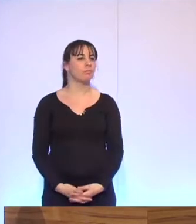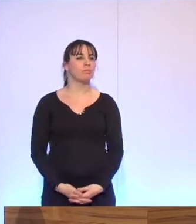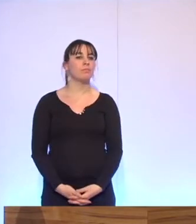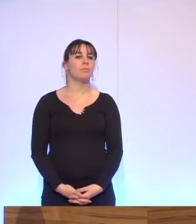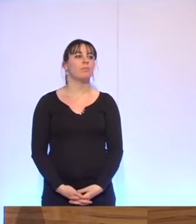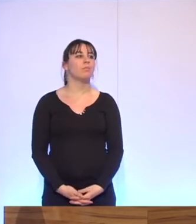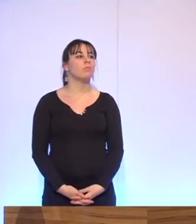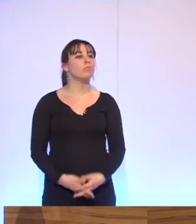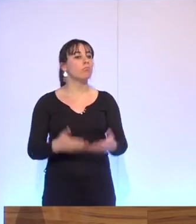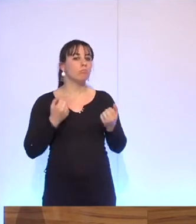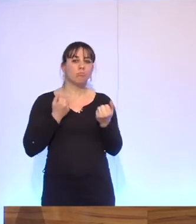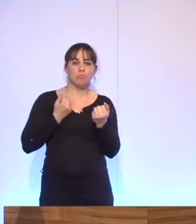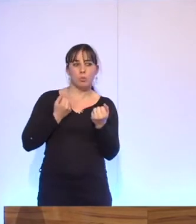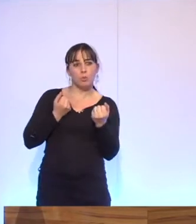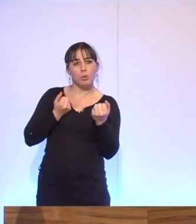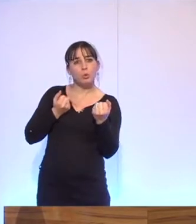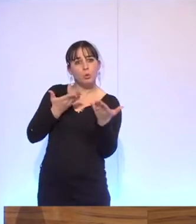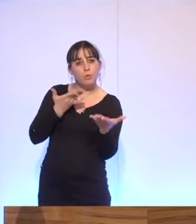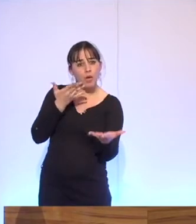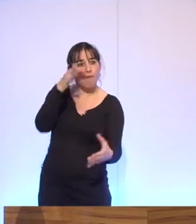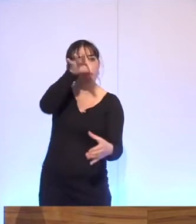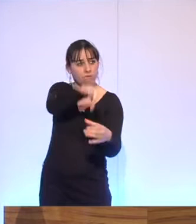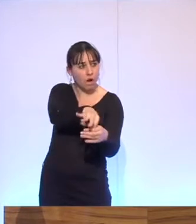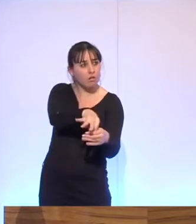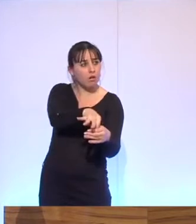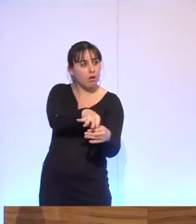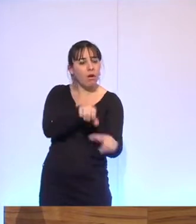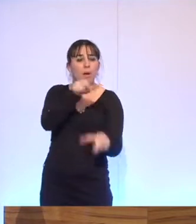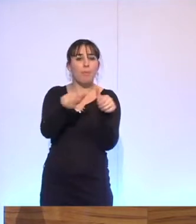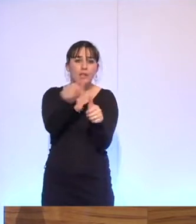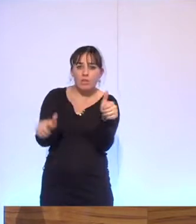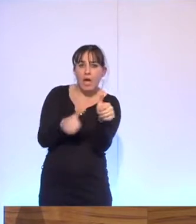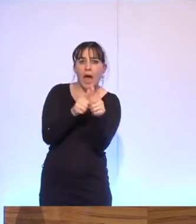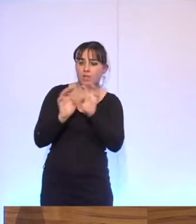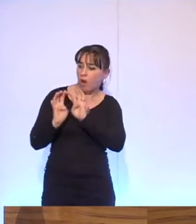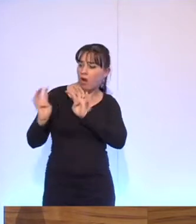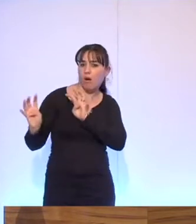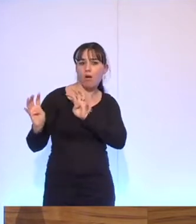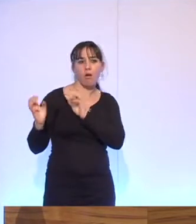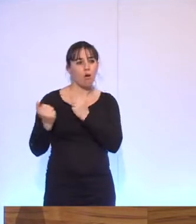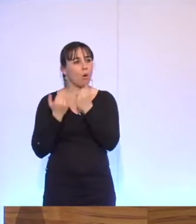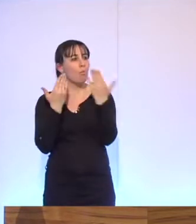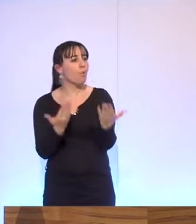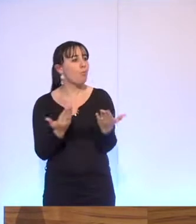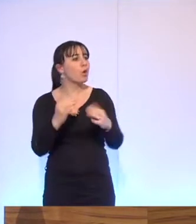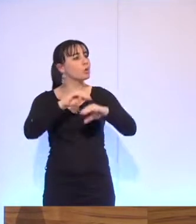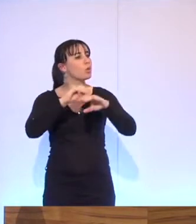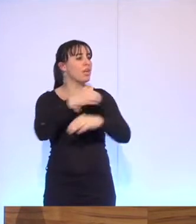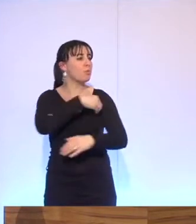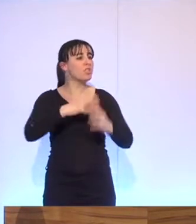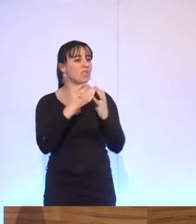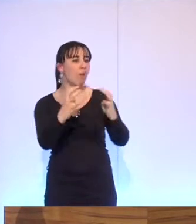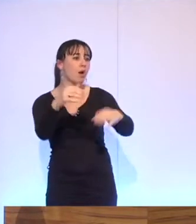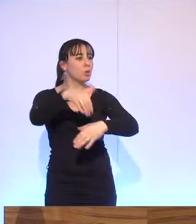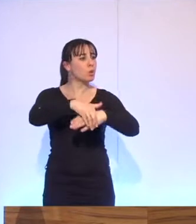Et donc je soumets au vote le nombre d'adjoints que nous proposons au conseil municipal ce soir, qui